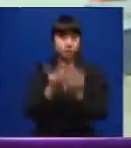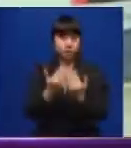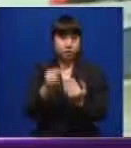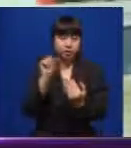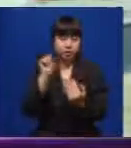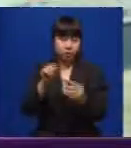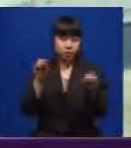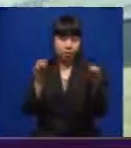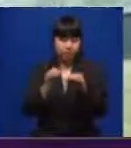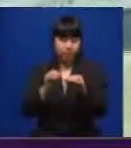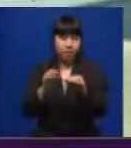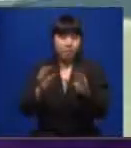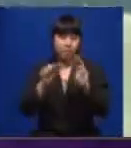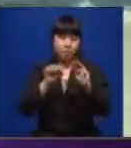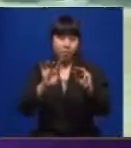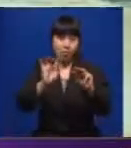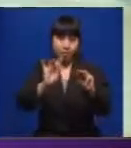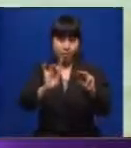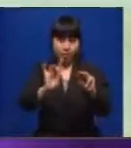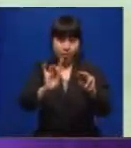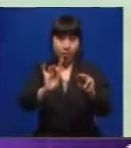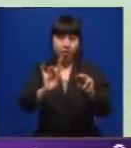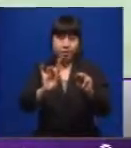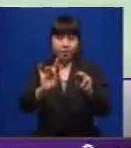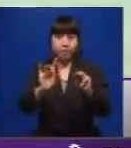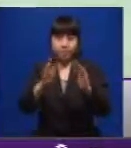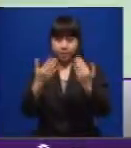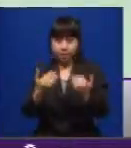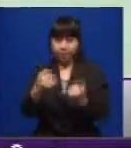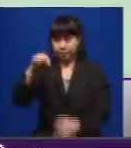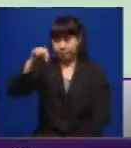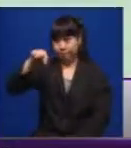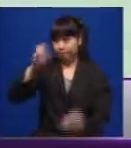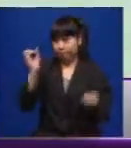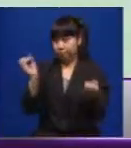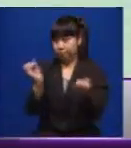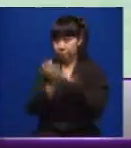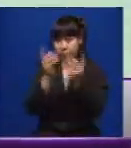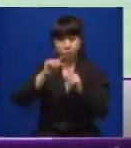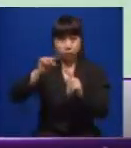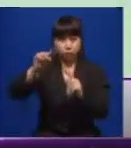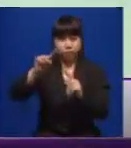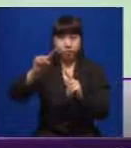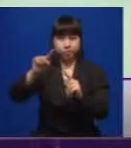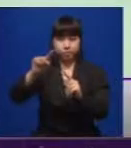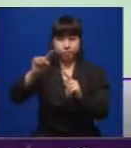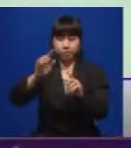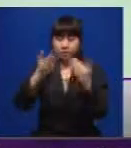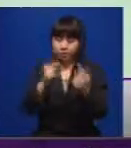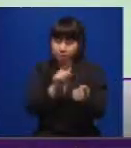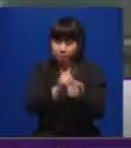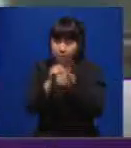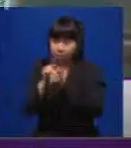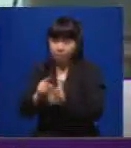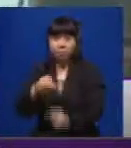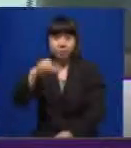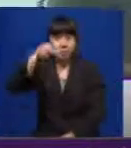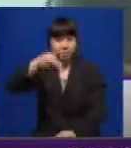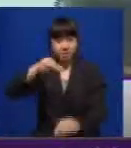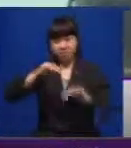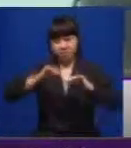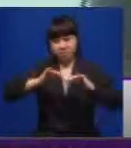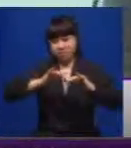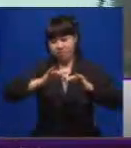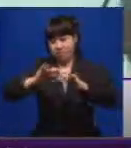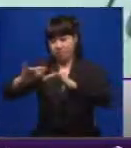บริเวณปากคลองประมงหมู่ 8ตำบลพันท้ายนรสิงห์เป็นจุดที่ได้รับผลกระทบมากที่สุดและจุดที่พบคราบน้ำมันนั้นแน่น